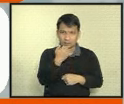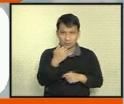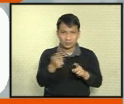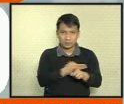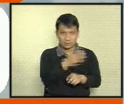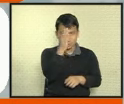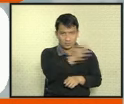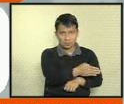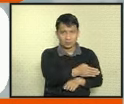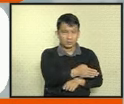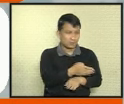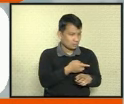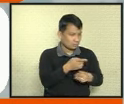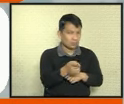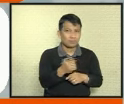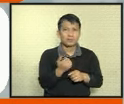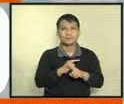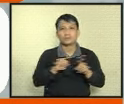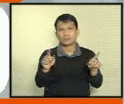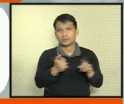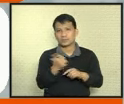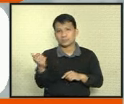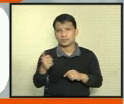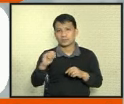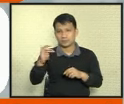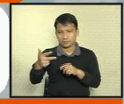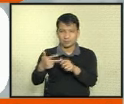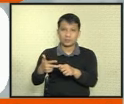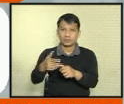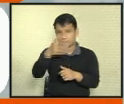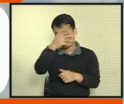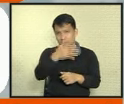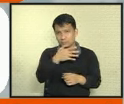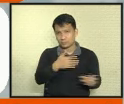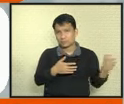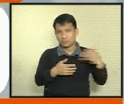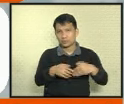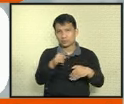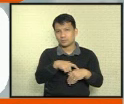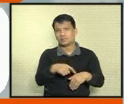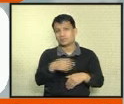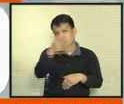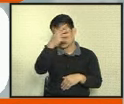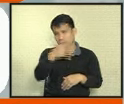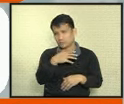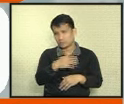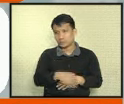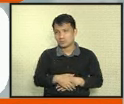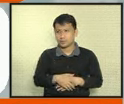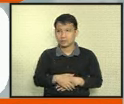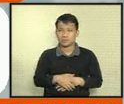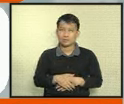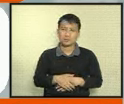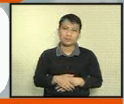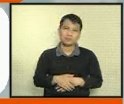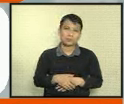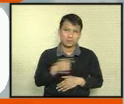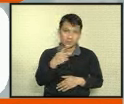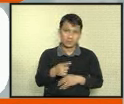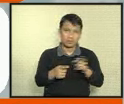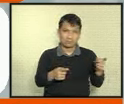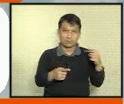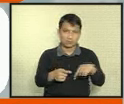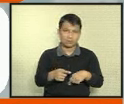direktang kadil niya. Eh yun pala, meron pa palang third party parents mo. Saan yung parents mo pinapunta rito? Sa ibang bansa po. Eh, dapat hindi po